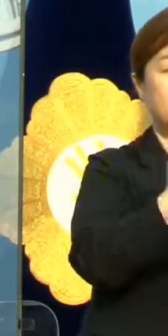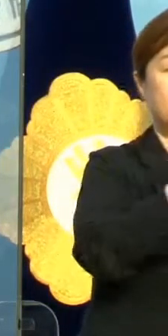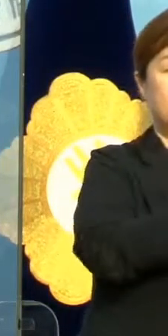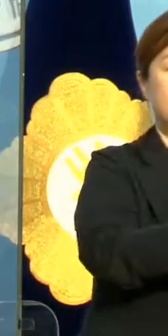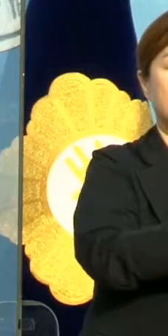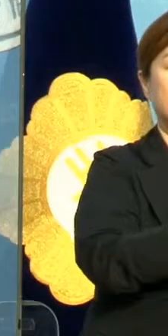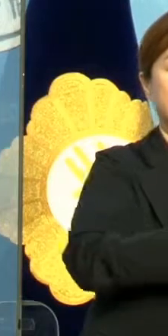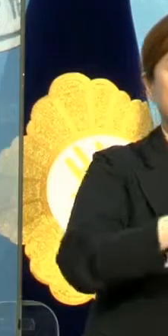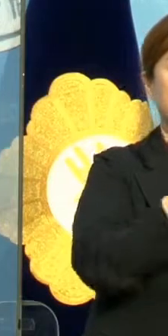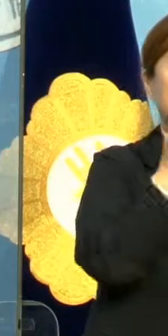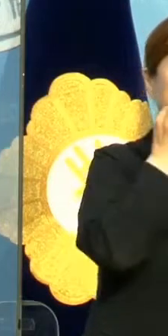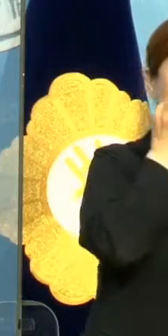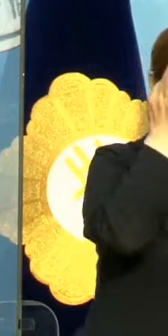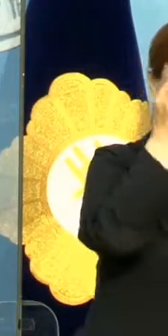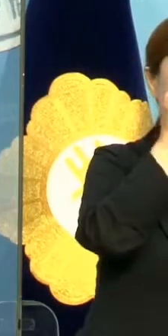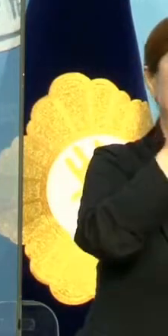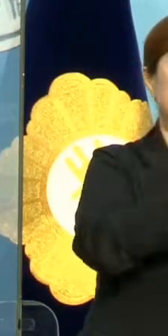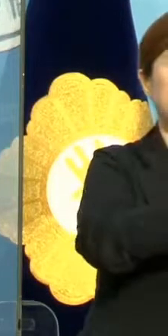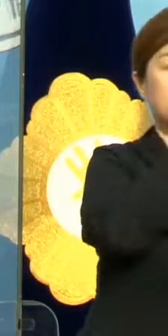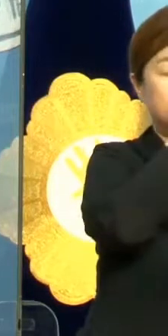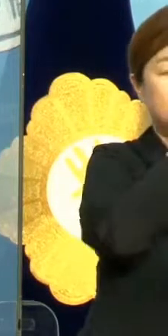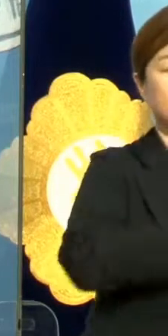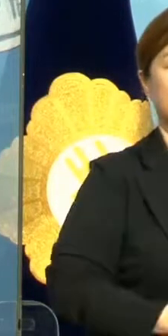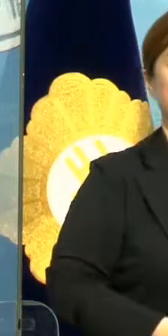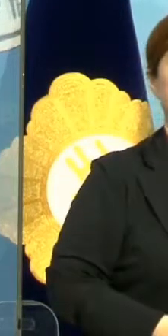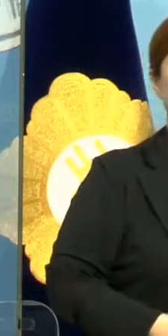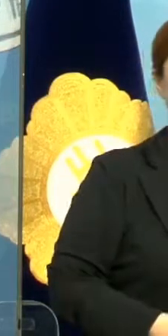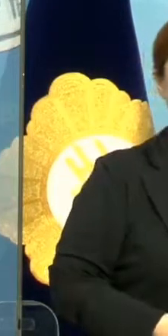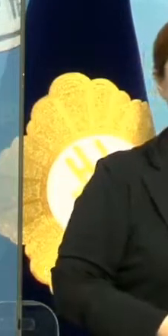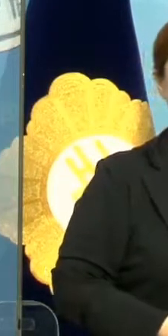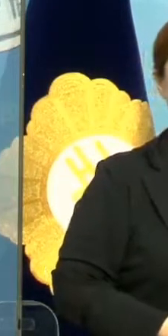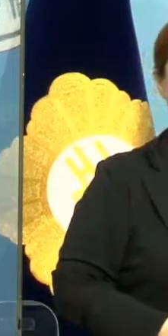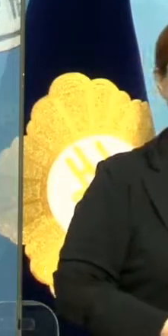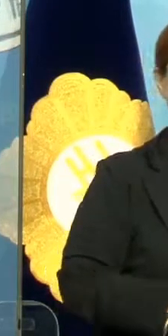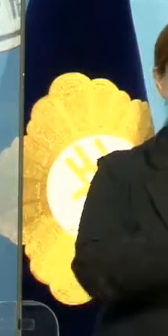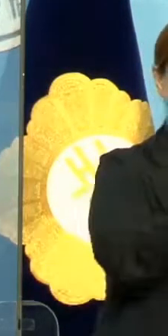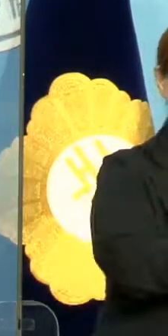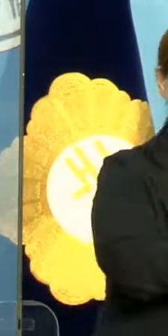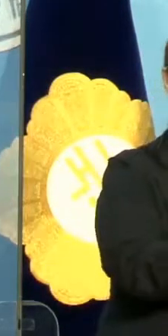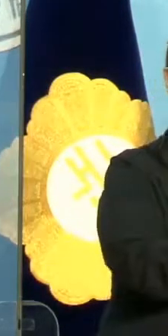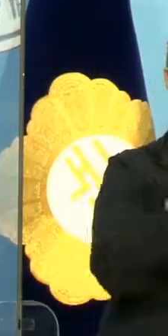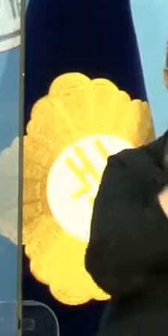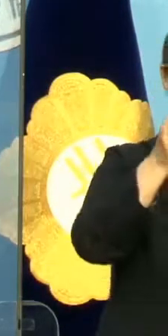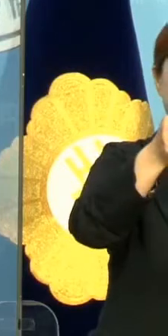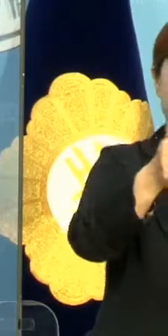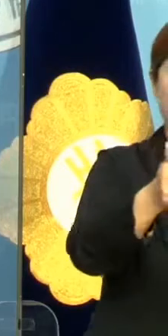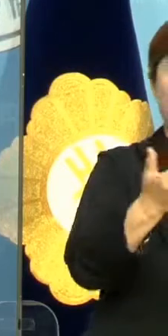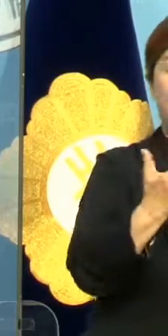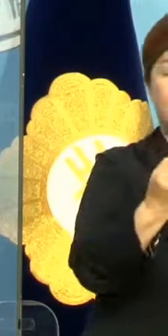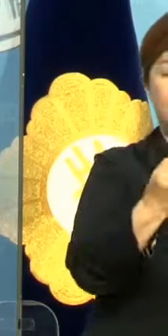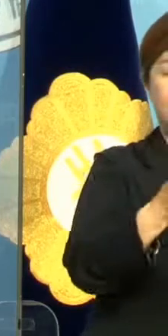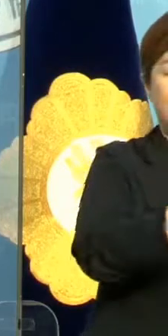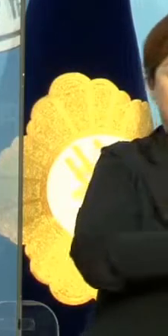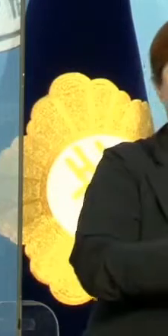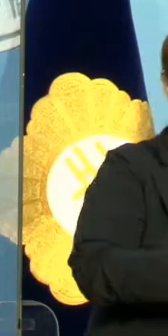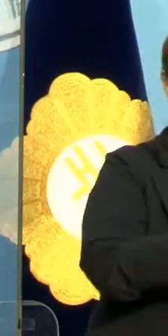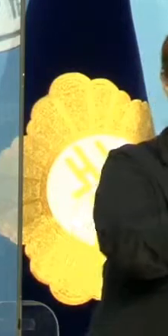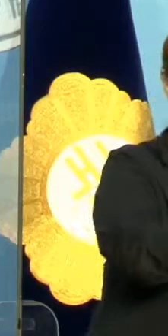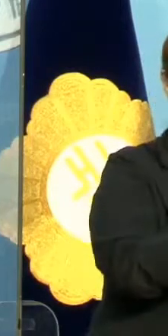나가고 있는 눈물겨운 사연 들도 많습니다 소상공인 사장님들도 가게가 힘들 때